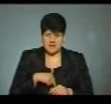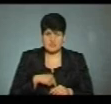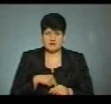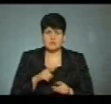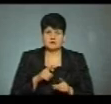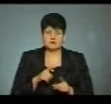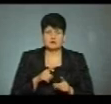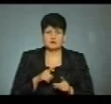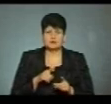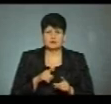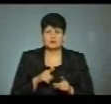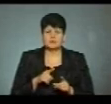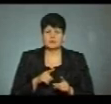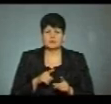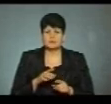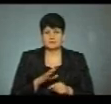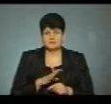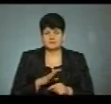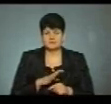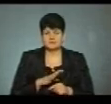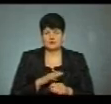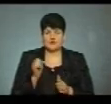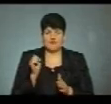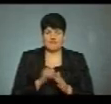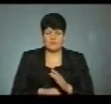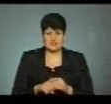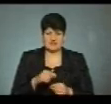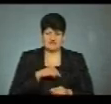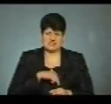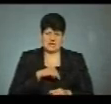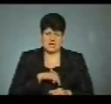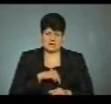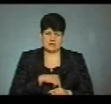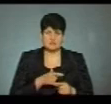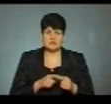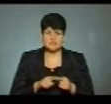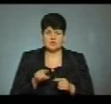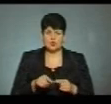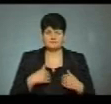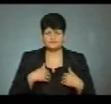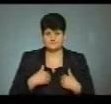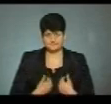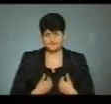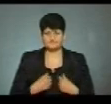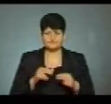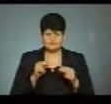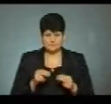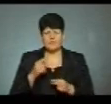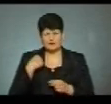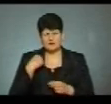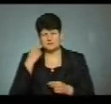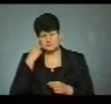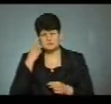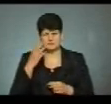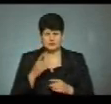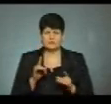як водночас було вбите всередині, теж, ну, розчарування, і навіть, якщо чесно, ну, здогадувався, що може